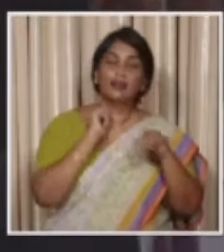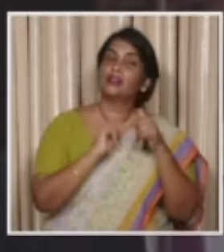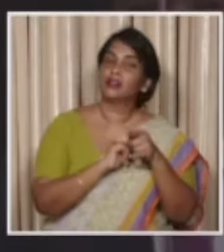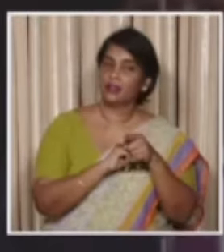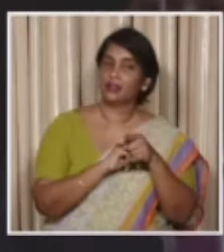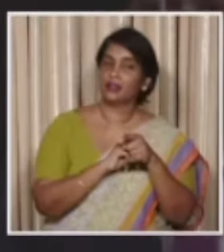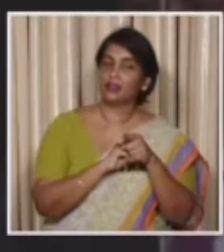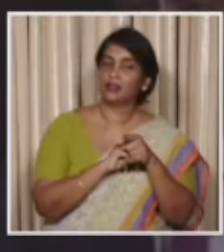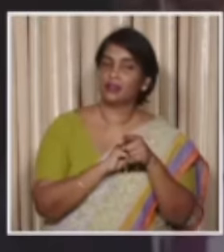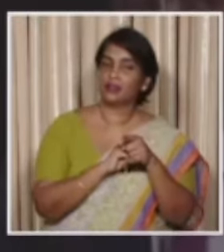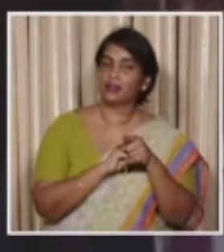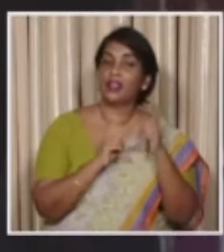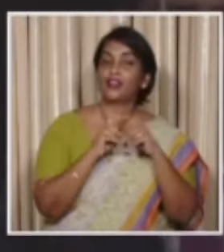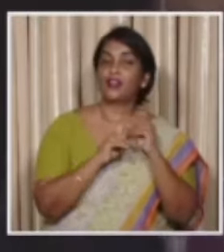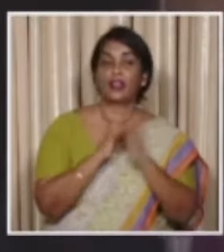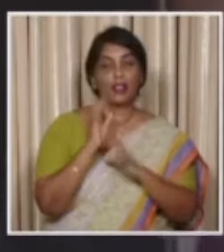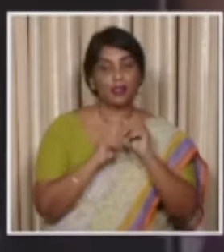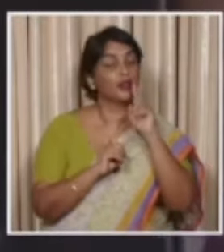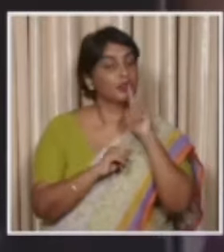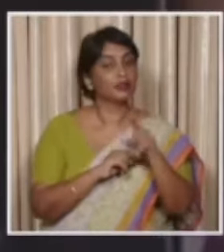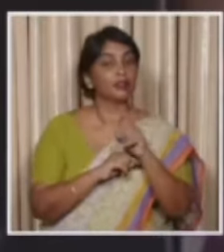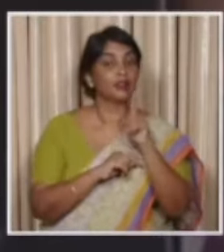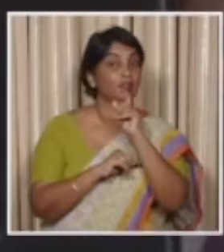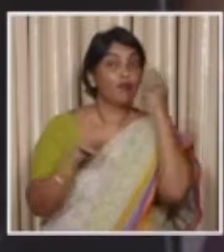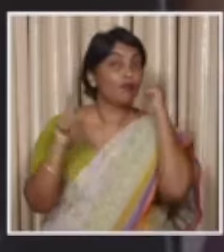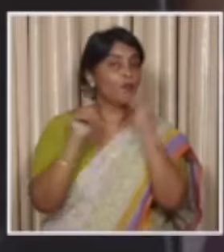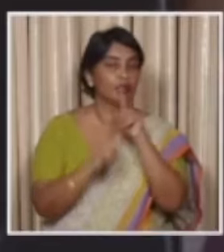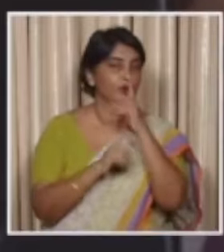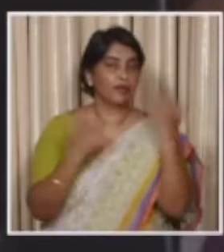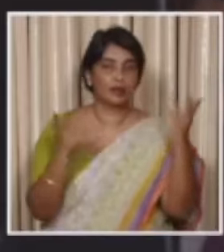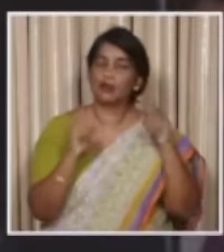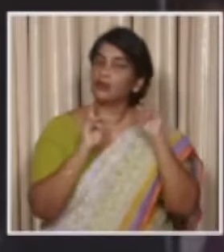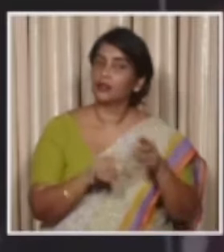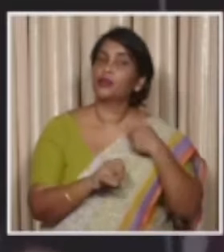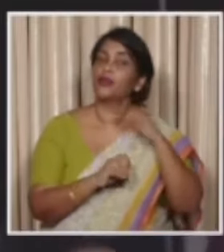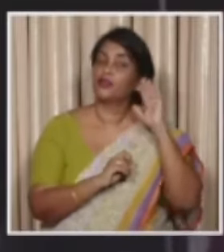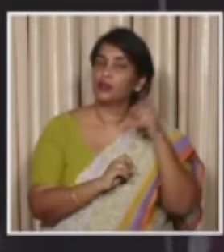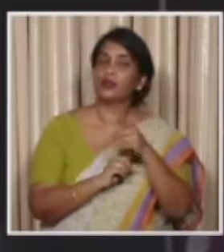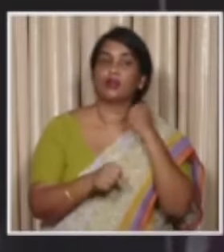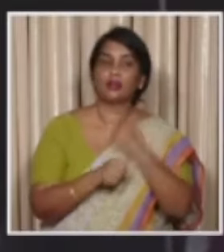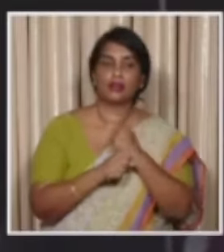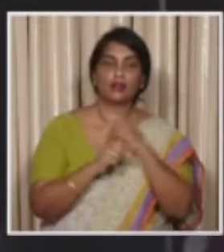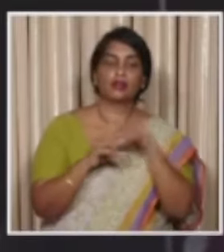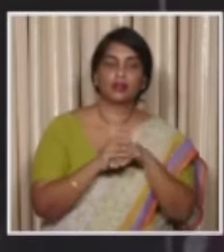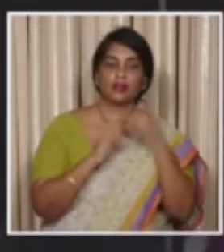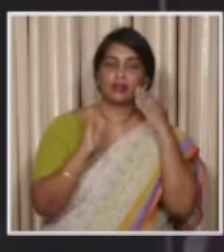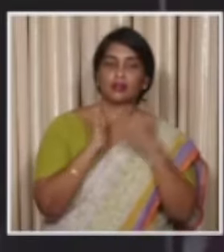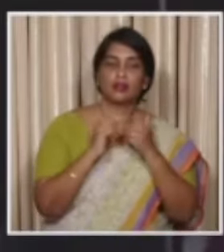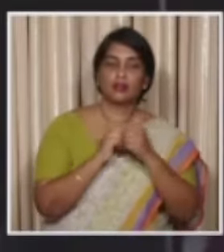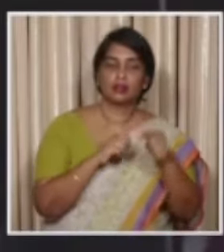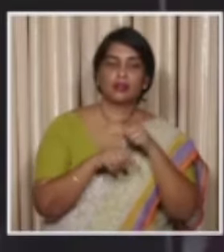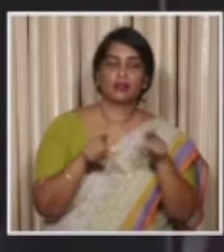මේ දැන් අධ්‍යාපන ඇමතුමත් කතා කරා. එක වචනයක් ඒ ගැන කිව්වේ නැහැ. ඒ නිසා මම විශේෂයෙන්ම ආණ්ඩුවෙන් ඉල්ලීමක් කරනවා මේ